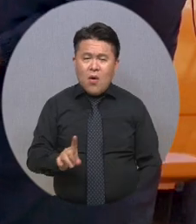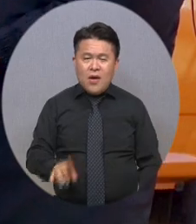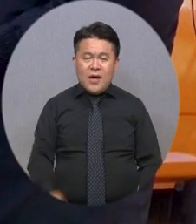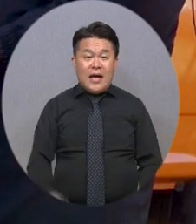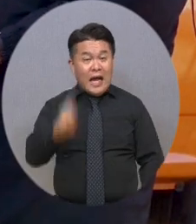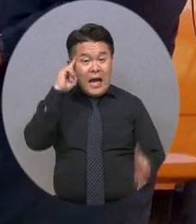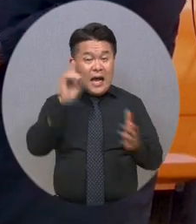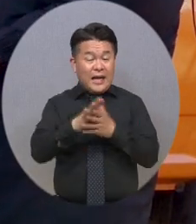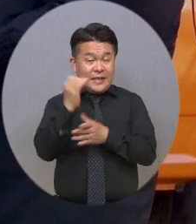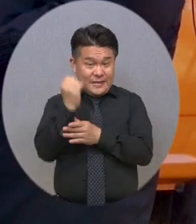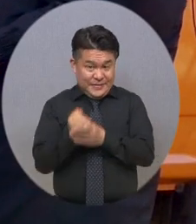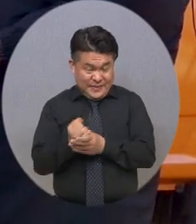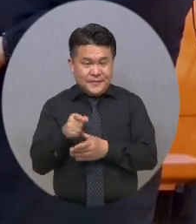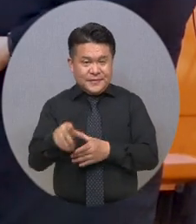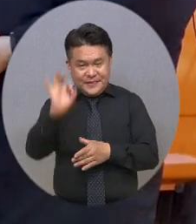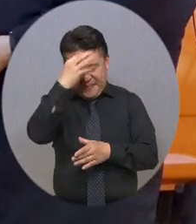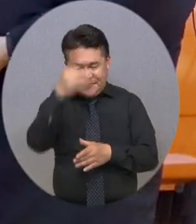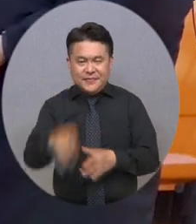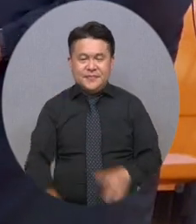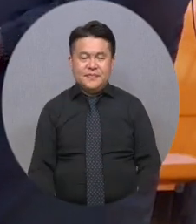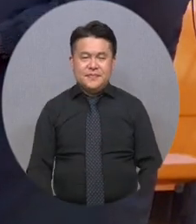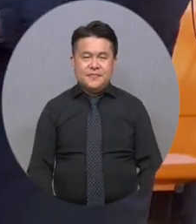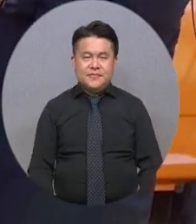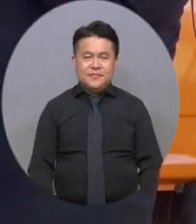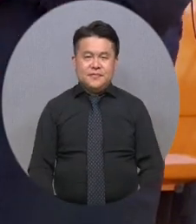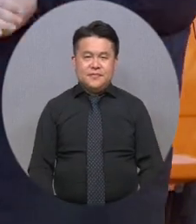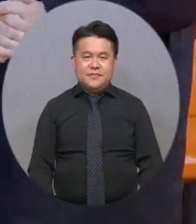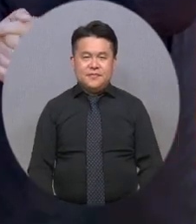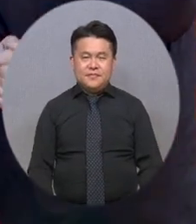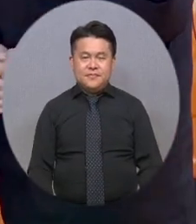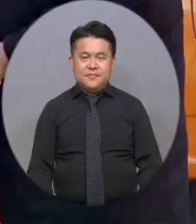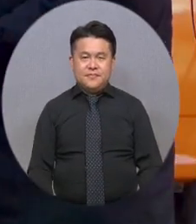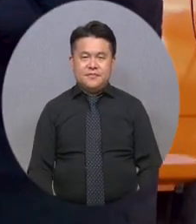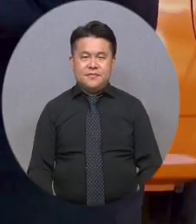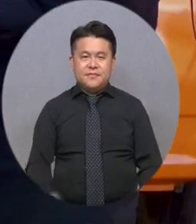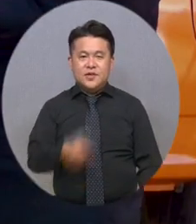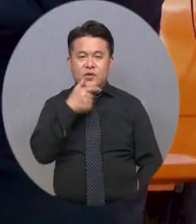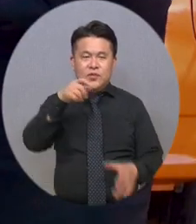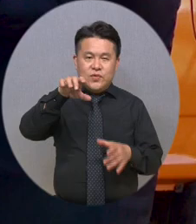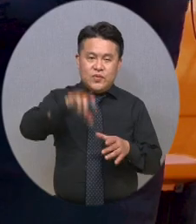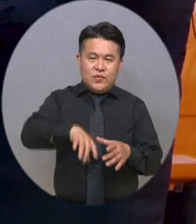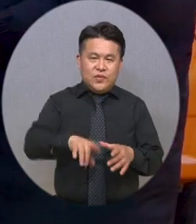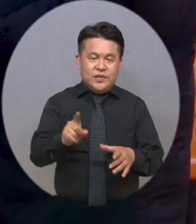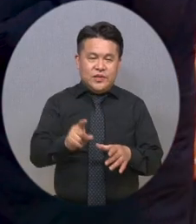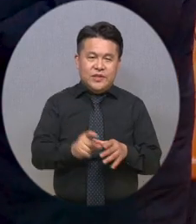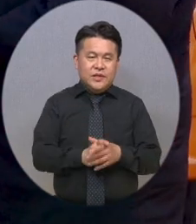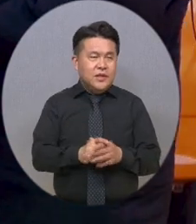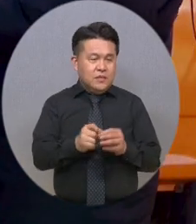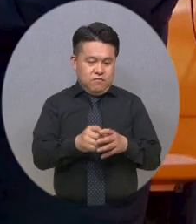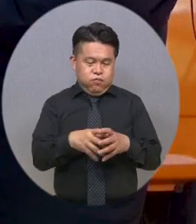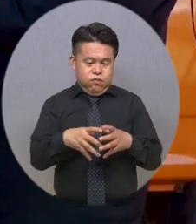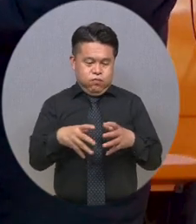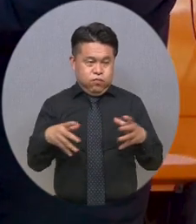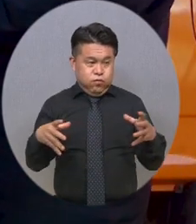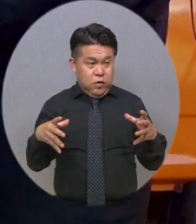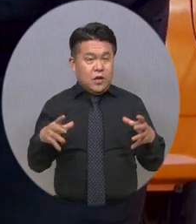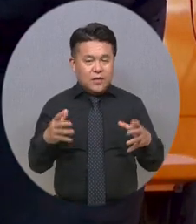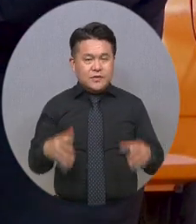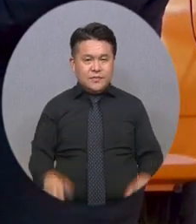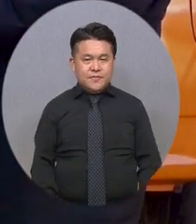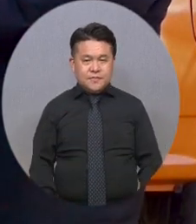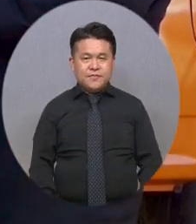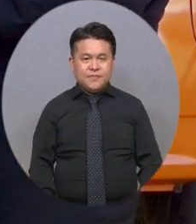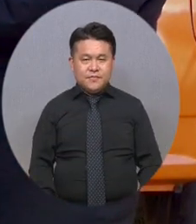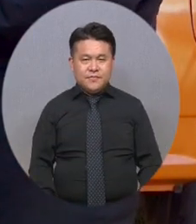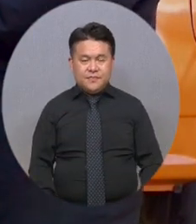알아서 발효되는 게 특이한 거죠. 아~ 와, 그래서 물을 부으면 이렇게 가스가 나와가지고 빵빵해지거든. 네네.